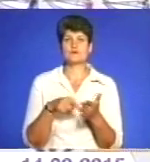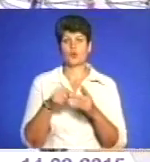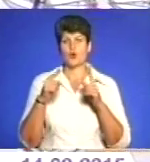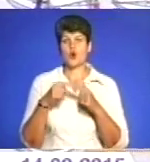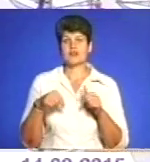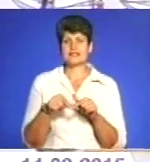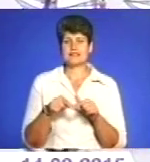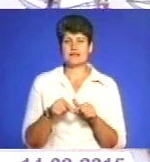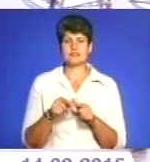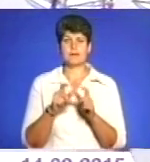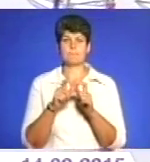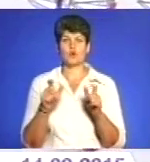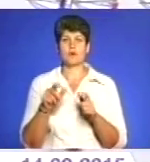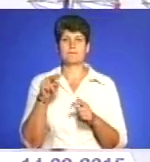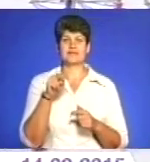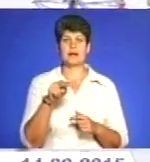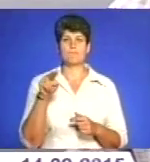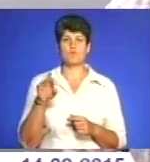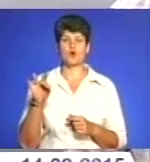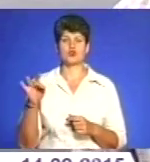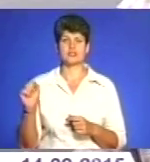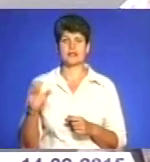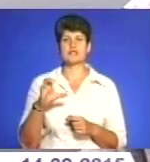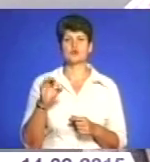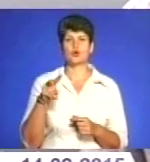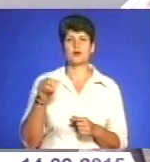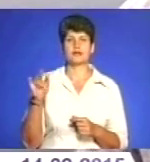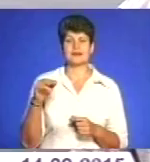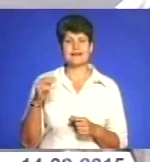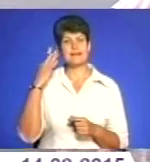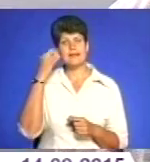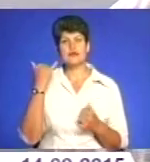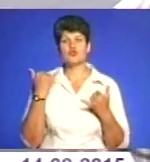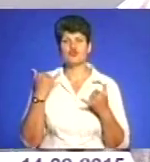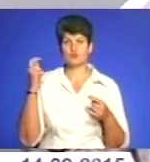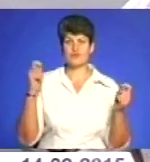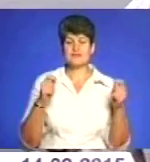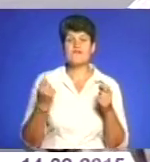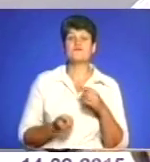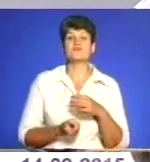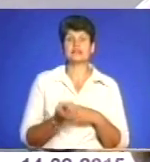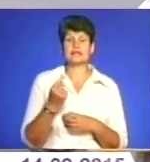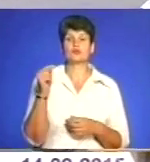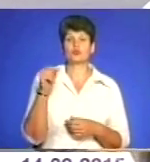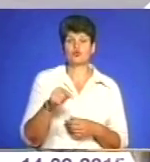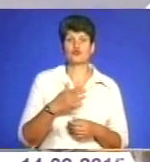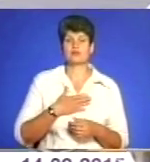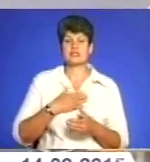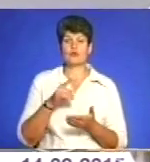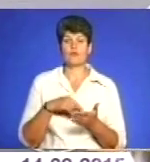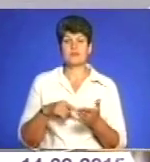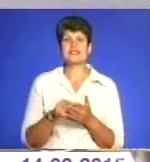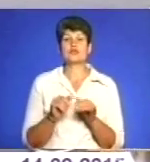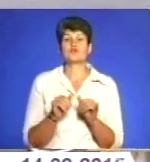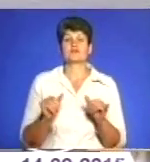організації партії блоку Петра Порошенка «Солідарність». Ідея сьогоднішнього фестивалю виникла через те, що в нас в місті розвивається дуже